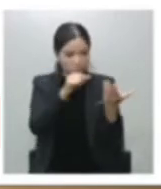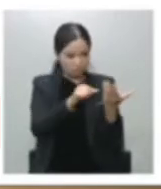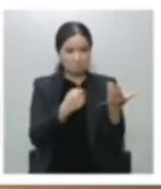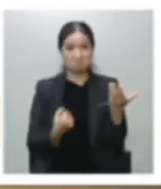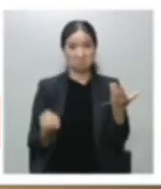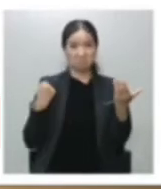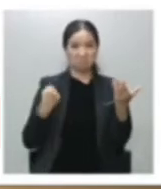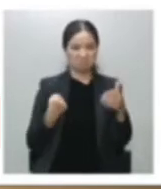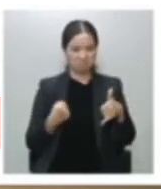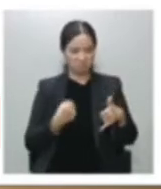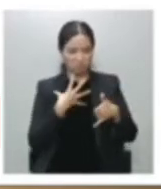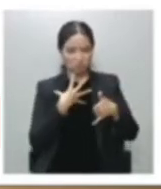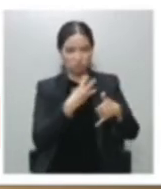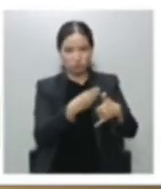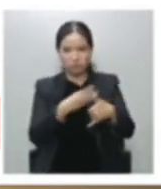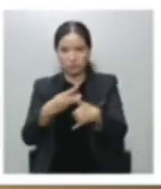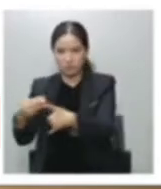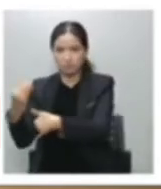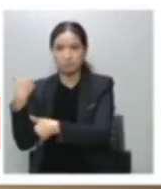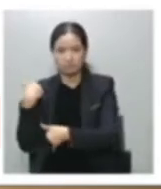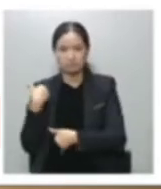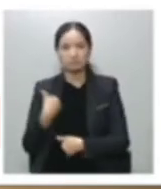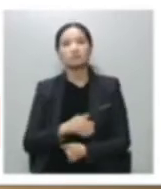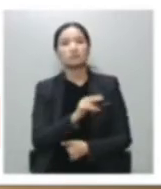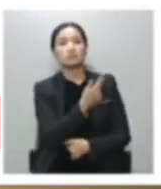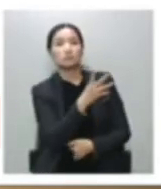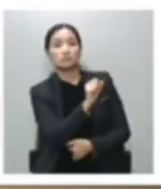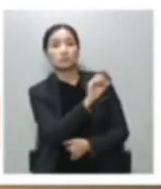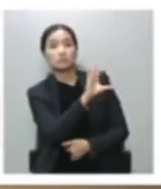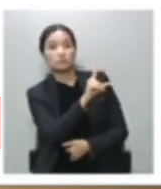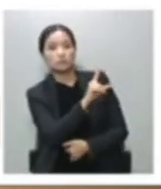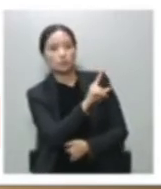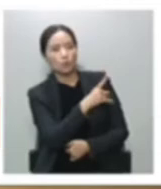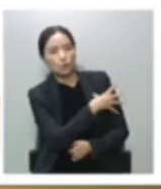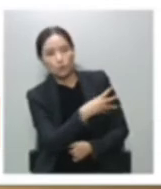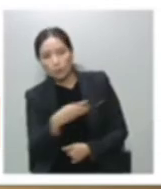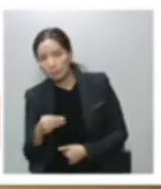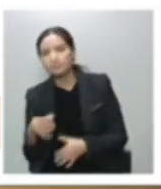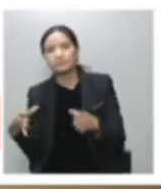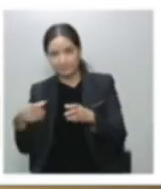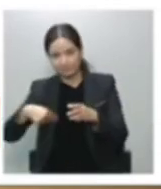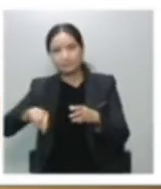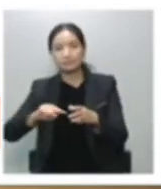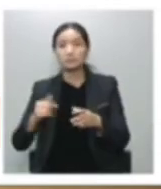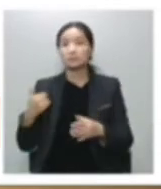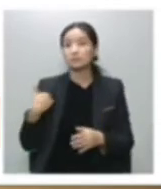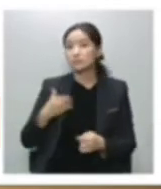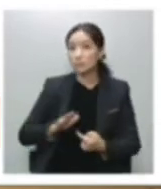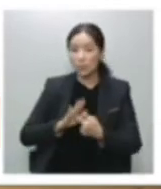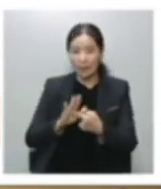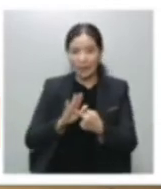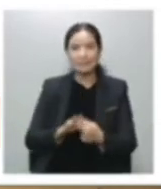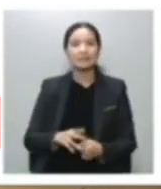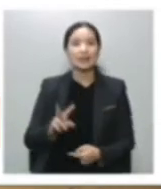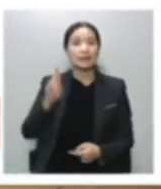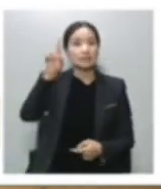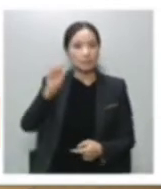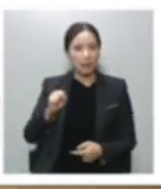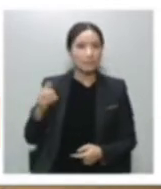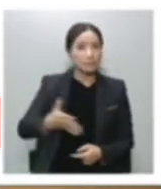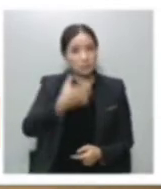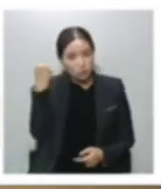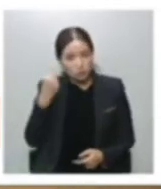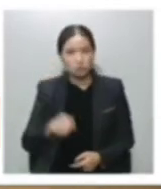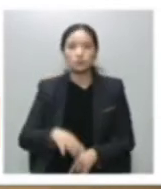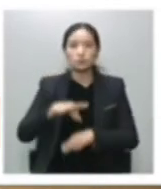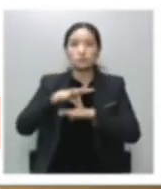างชัดเจนจากคสช.ท่านจะเห็นได้นะครับว่าไม่ว่าจะเป็นการมีการเผด็จการรัฐสภาการแต่งตั้งส